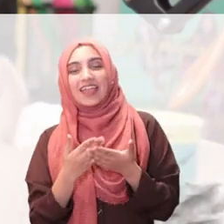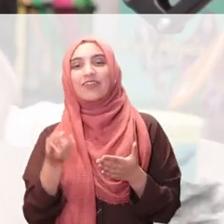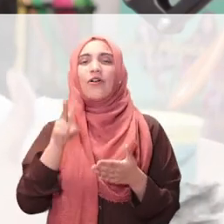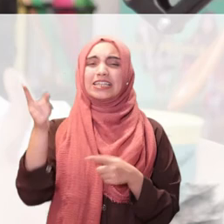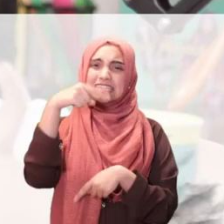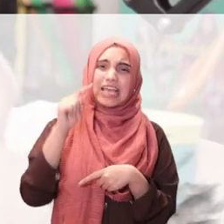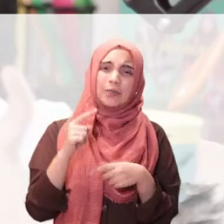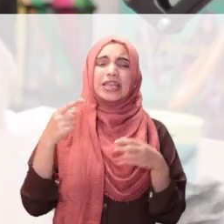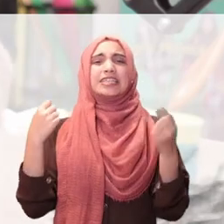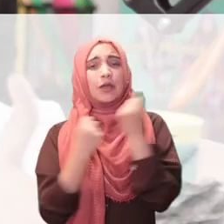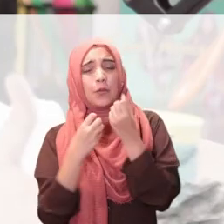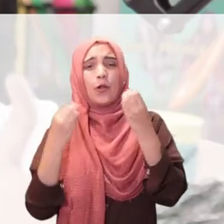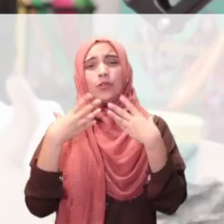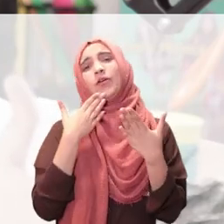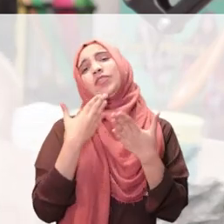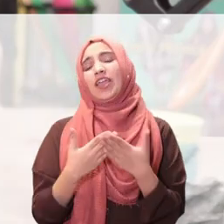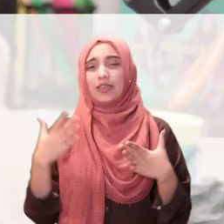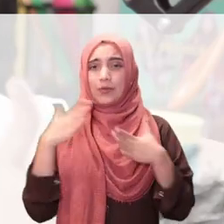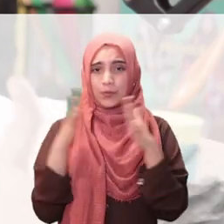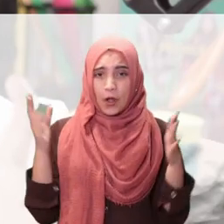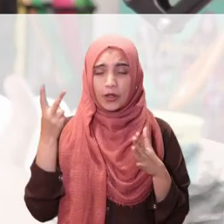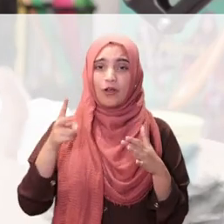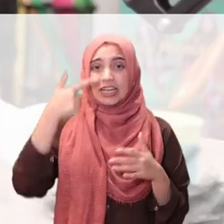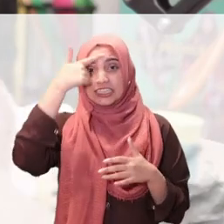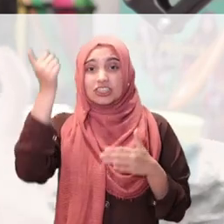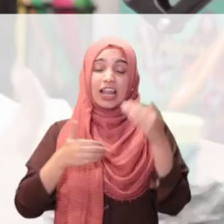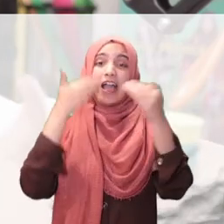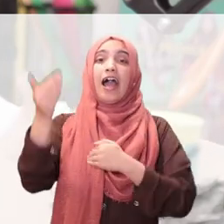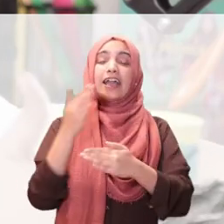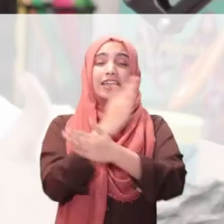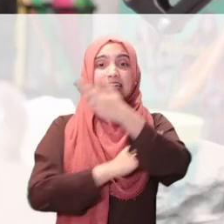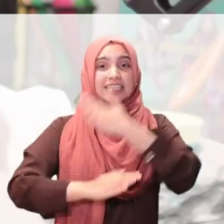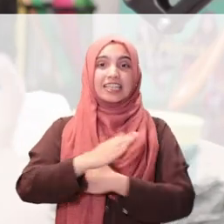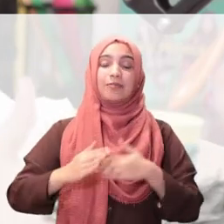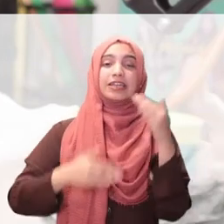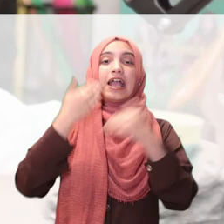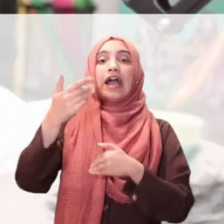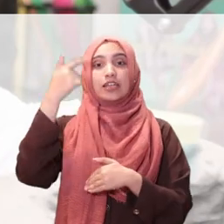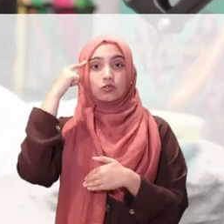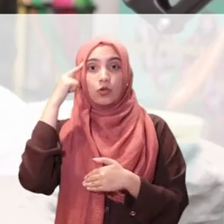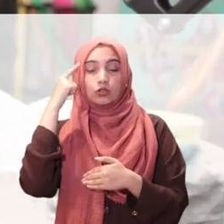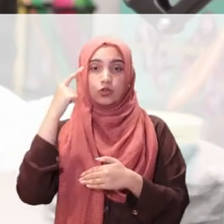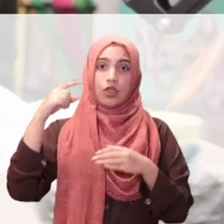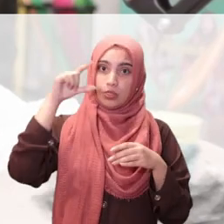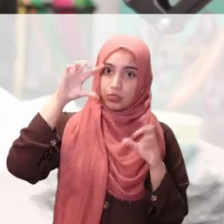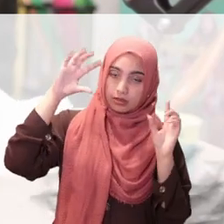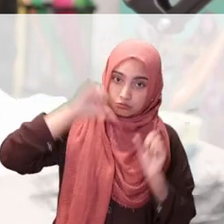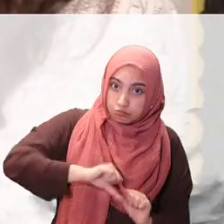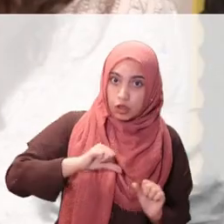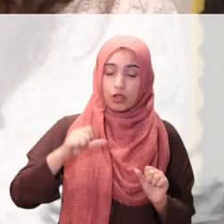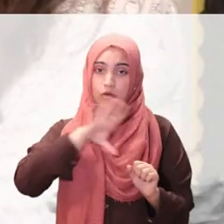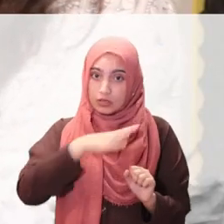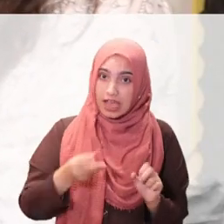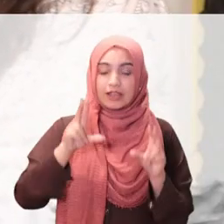त्यौहारों का रिमाइंडर सेट करें है अरुण शोल्डर मों पीपल कम फॉरवार्ड विद ओर विदाउट सिविलिटी ओं थिस पेज मॉडरेटर्स